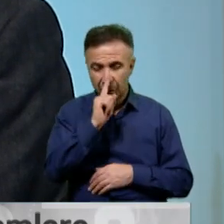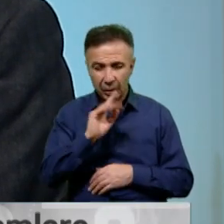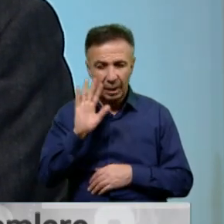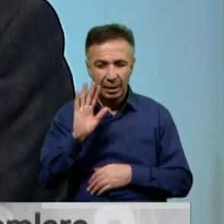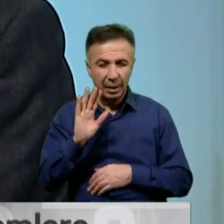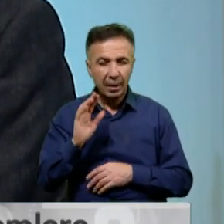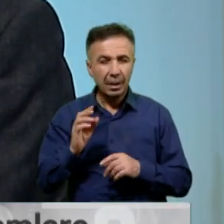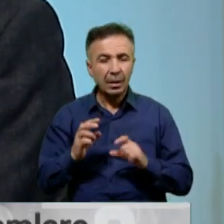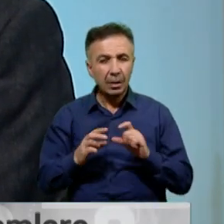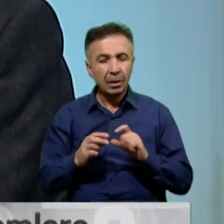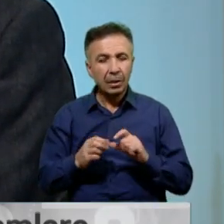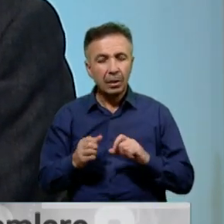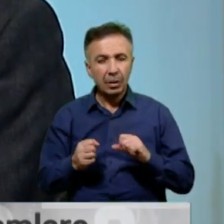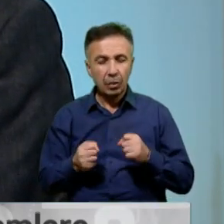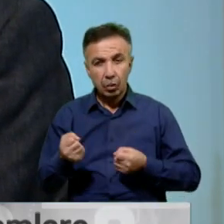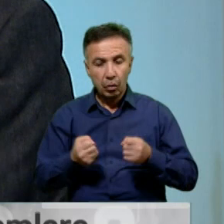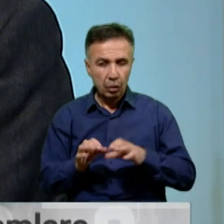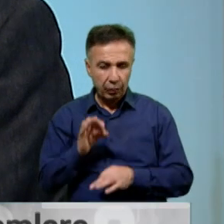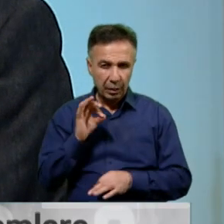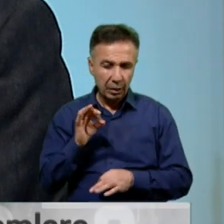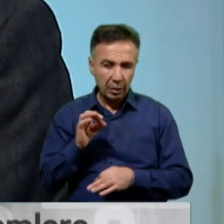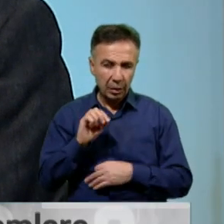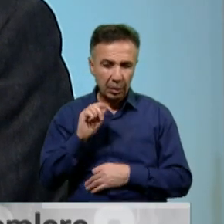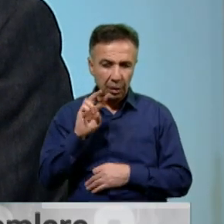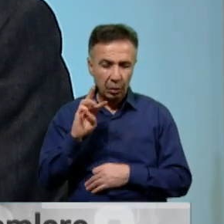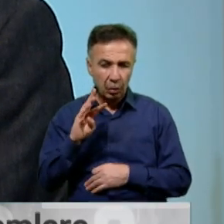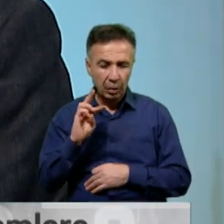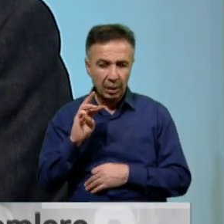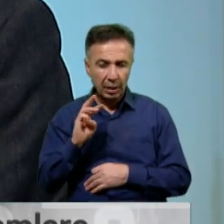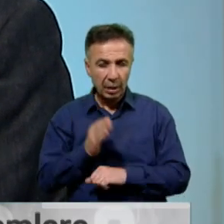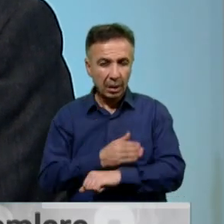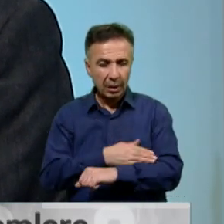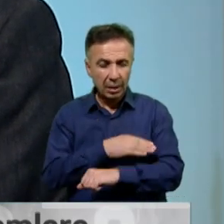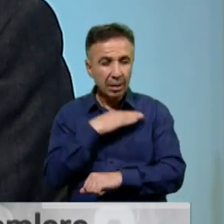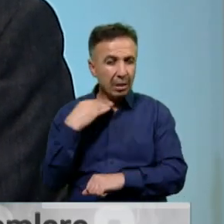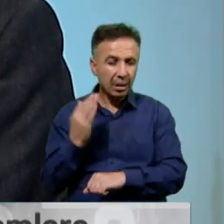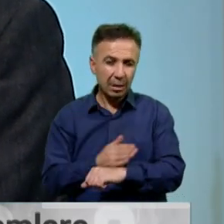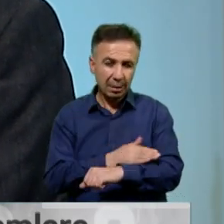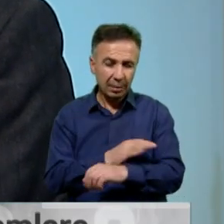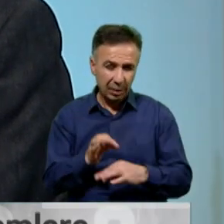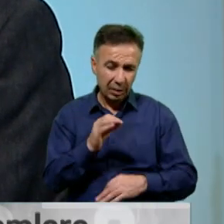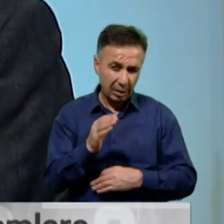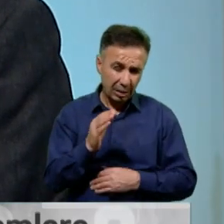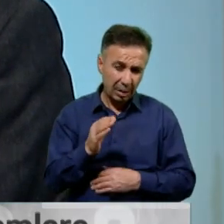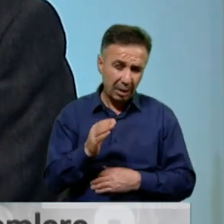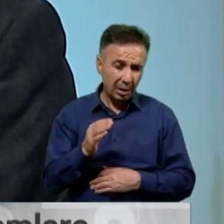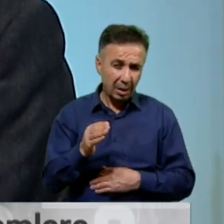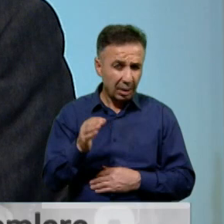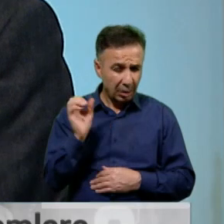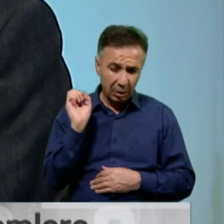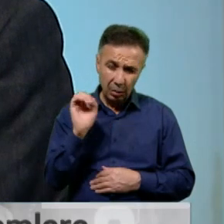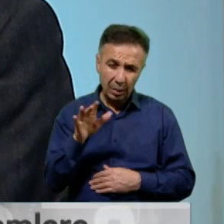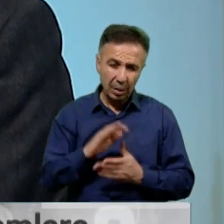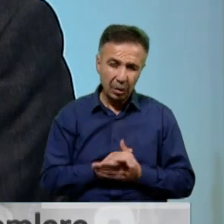şoför, 200 tane de kasap götürme yetkisi olan şirket oluyor. Bunu nasıl ayarlıyorsa bunu bine